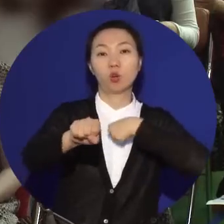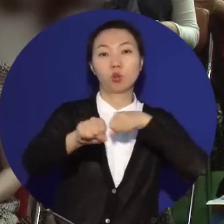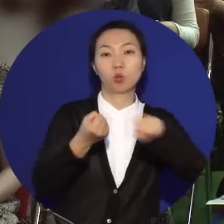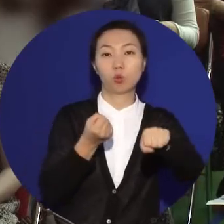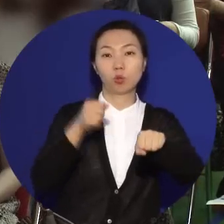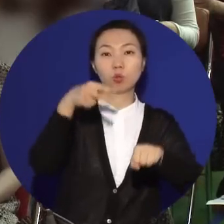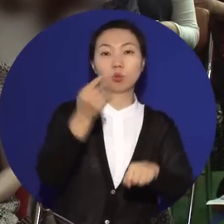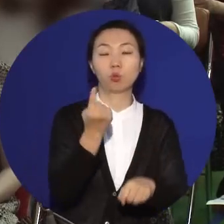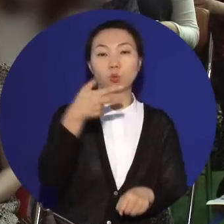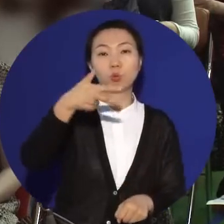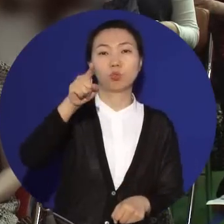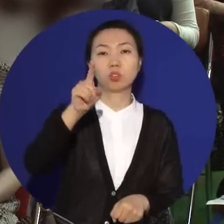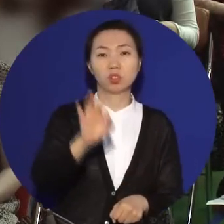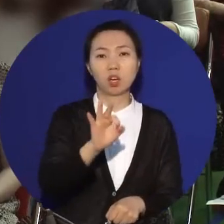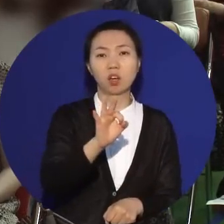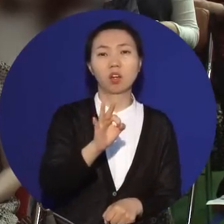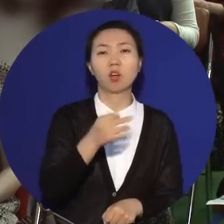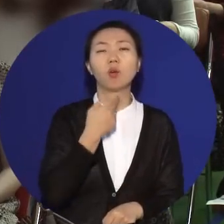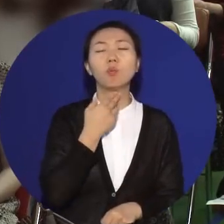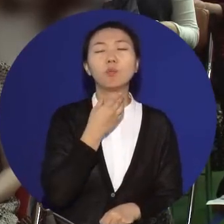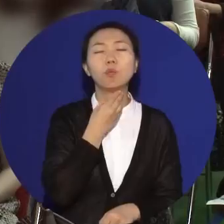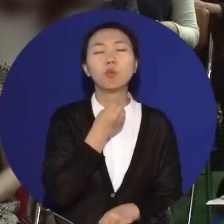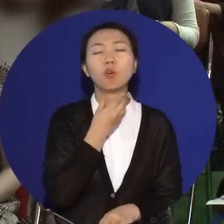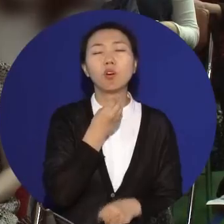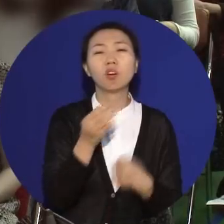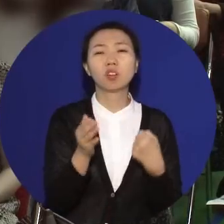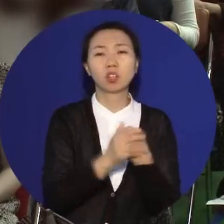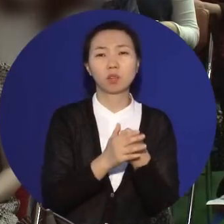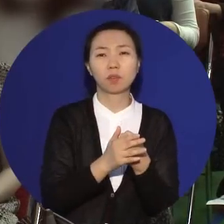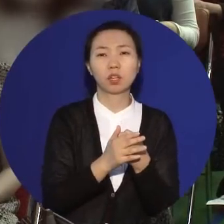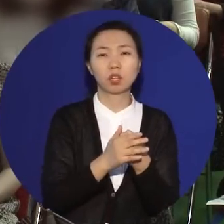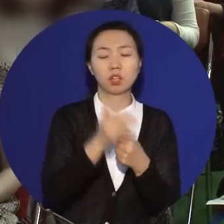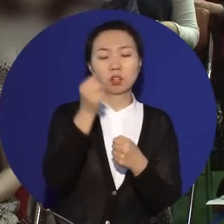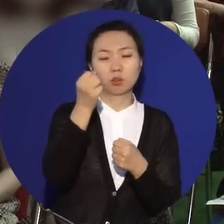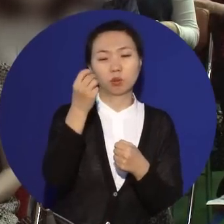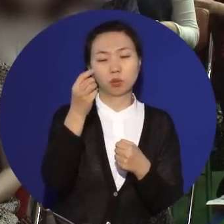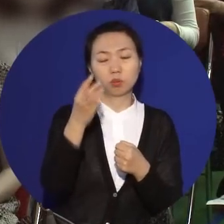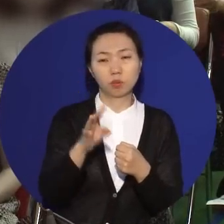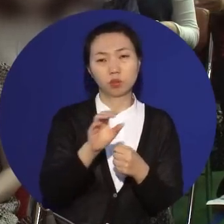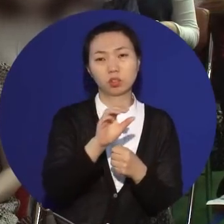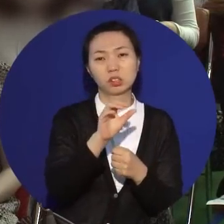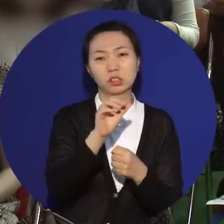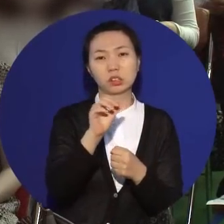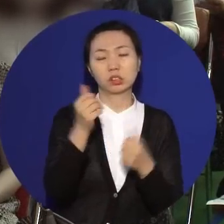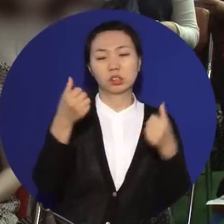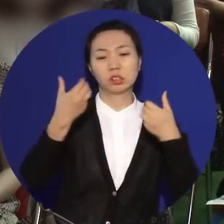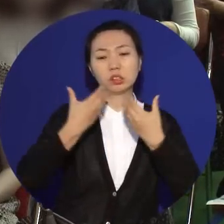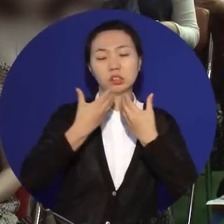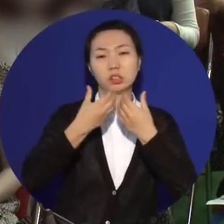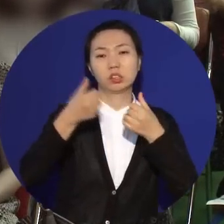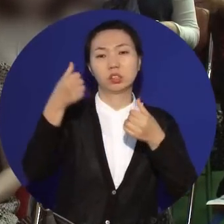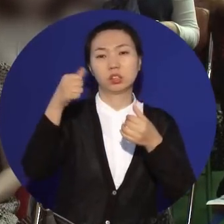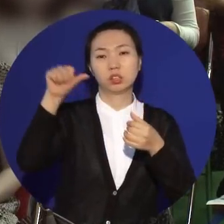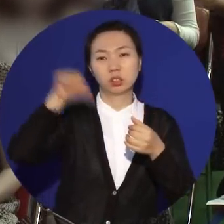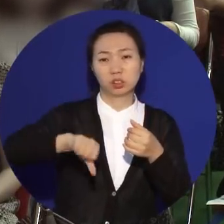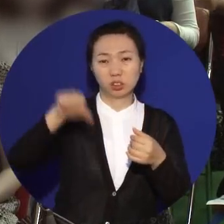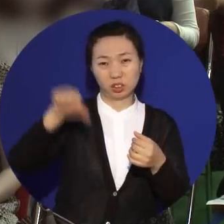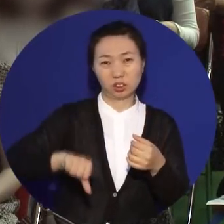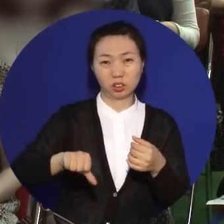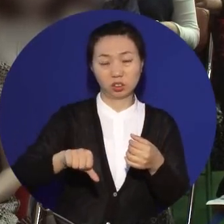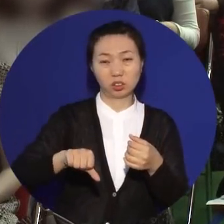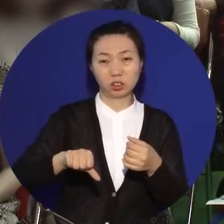태권도 도장을 한. 네. 두 번을 실패를 했어요. 네. 그리고 4년을